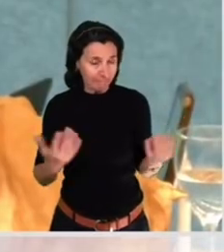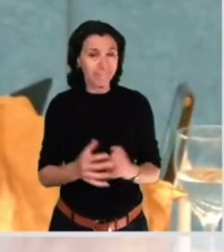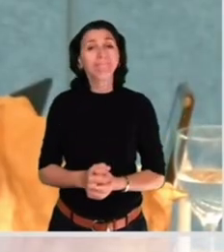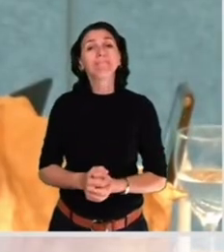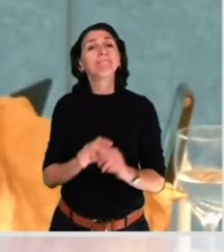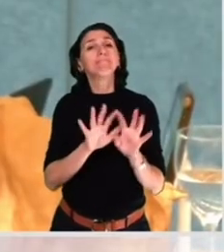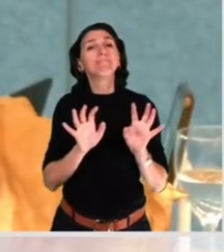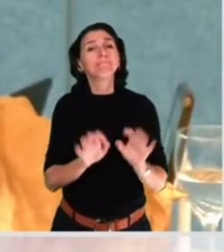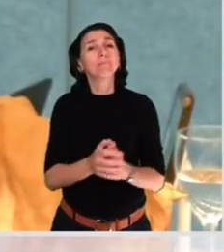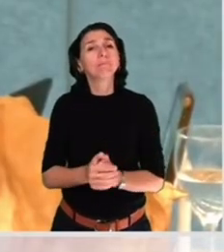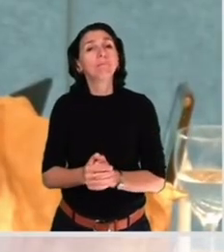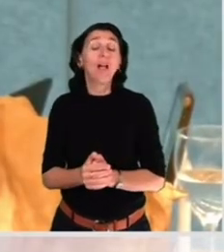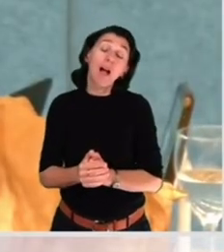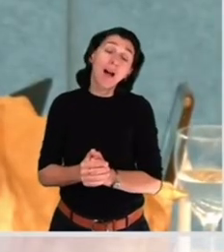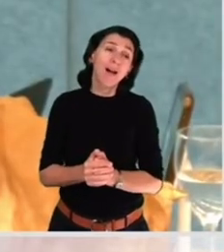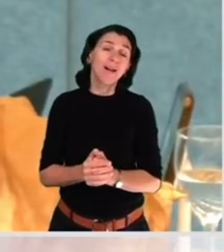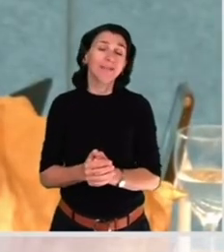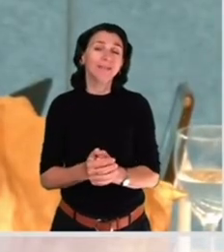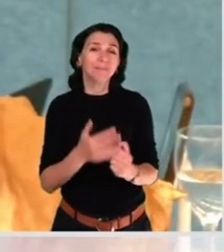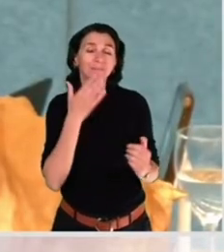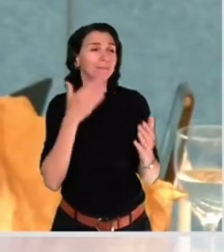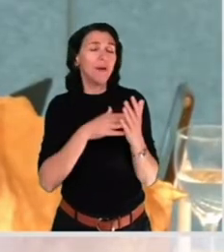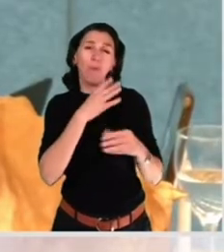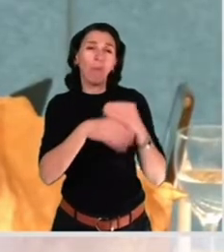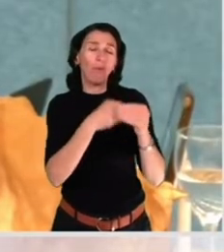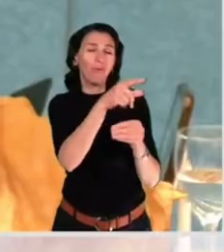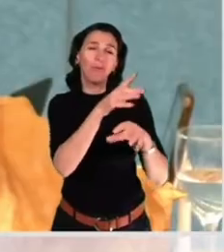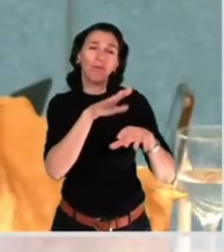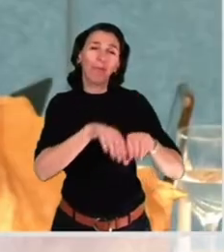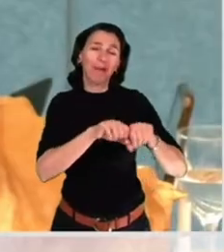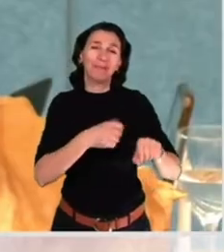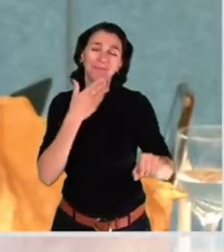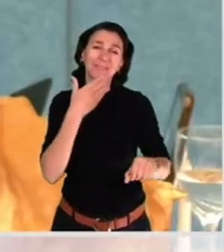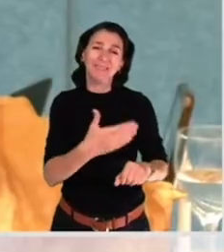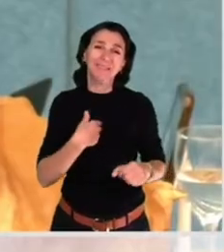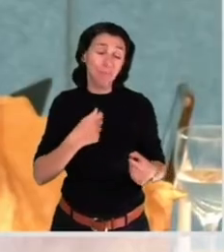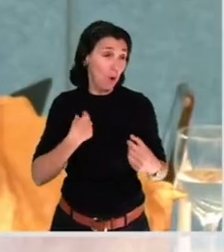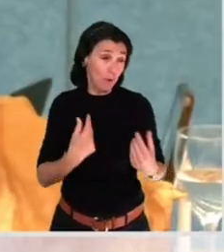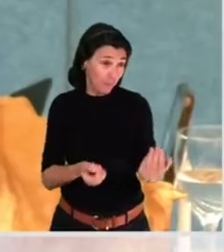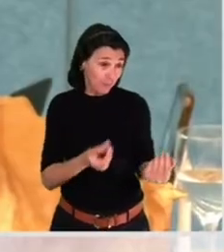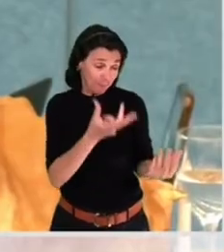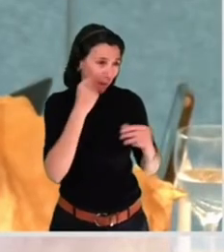mondes. Il y a vraiment des choses qui me dépassent. Enfin,